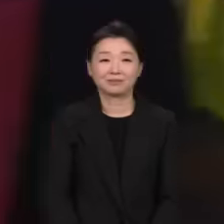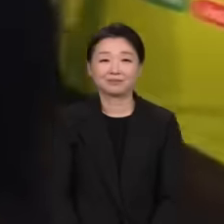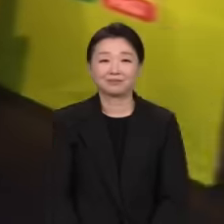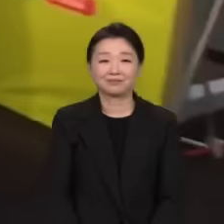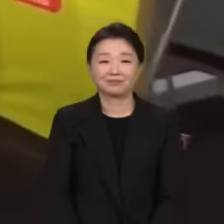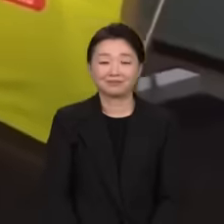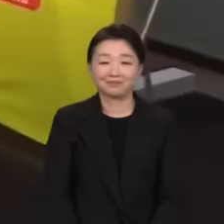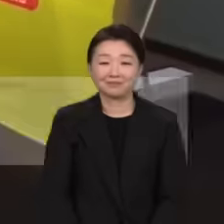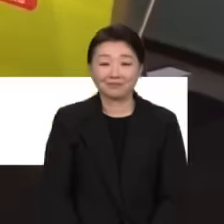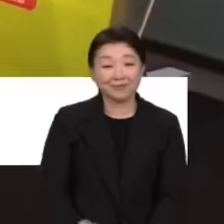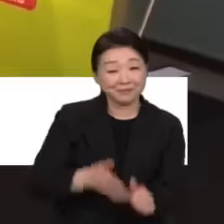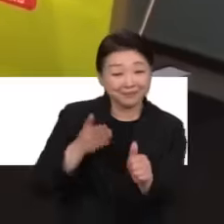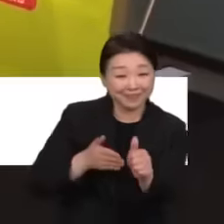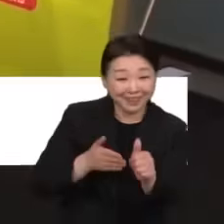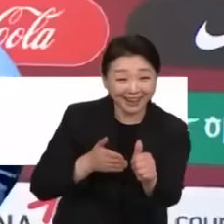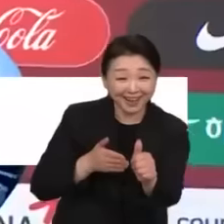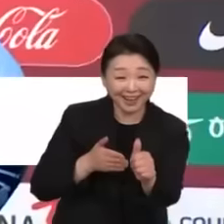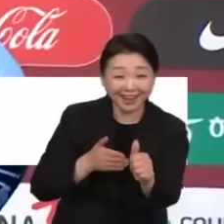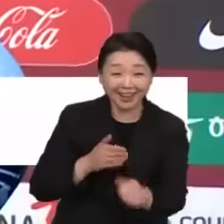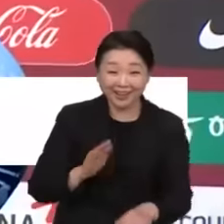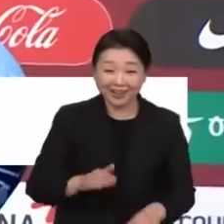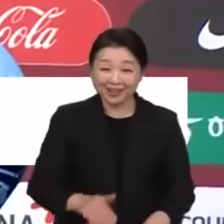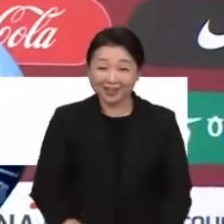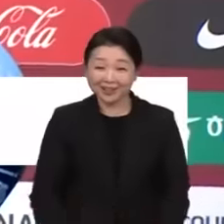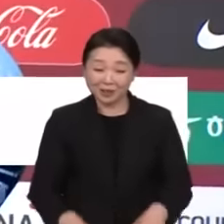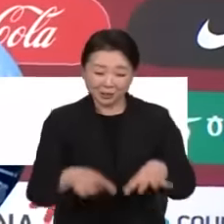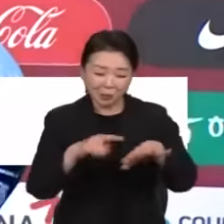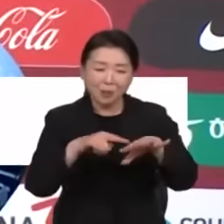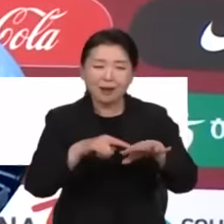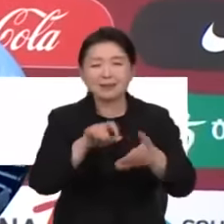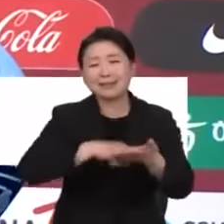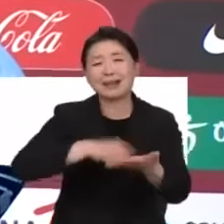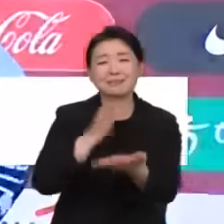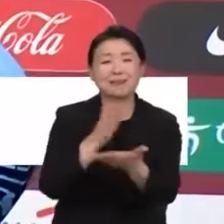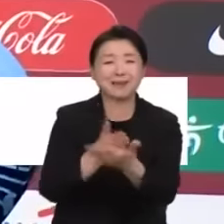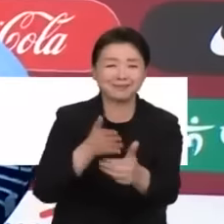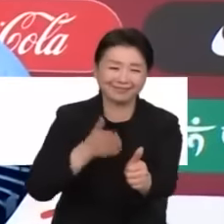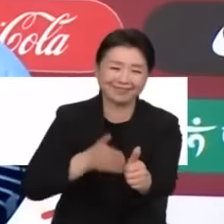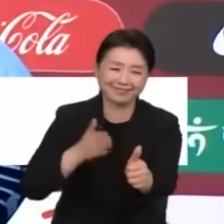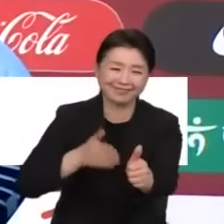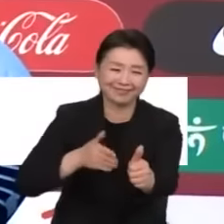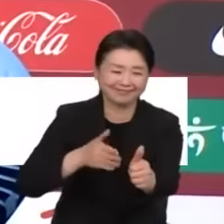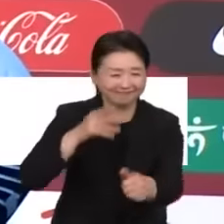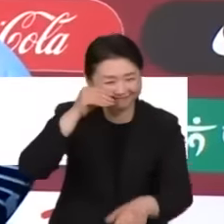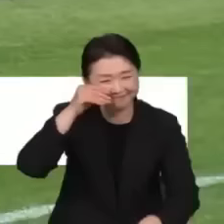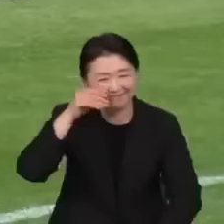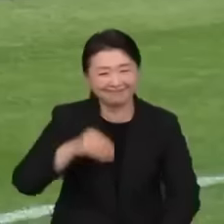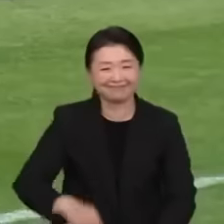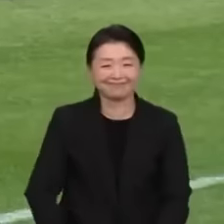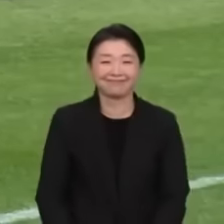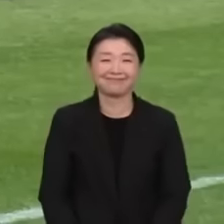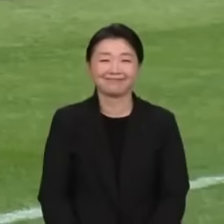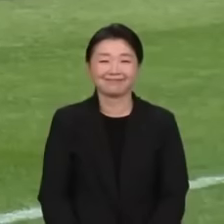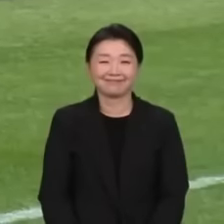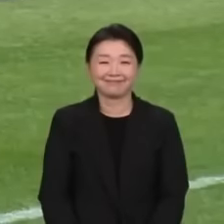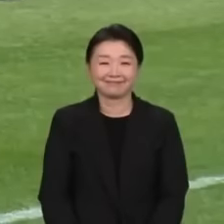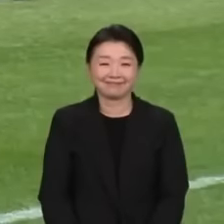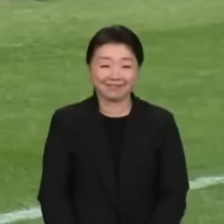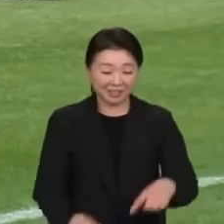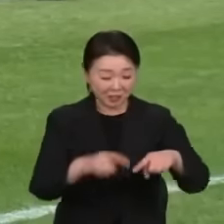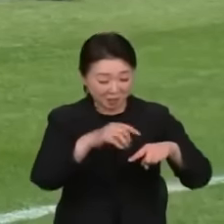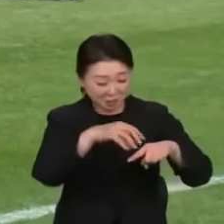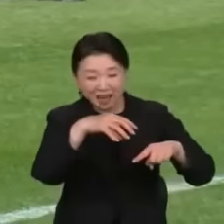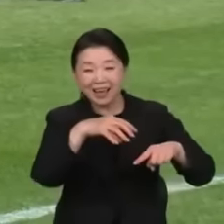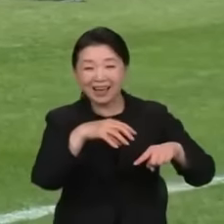뭐 좀 부탁이 있는데 손가락 기사는 이제 좀 안 써주셔도 괜찮을 것 같고요. 퉁퉁 부은